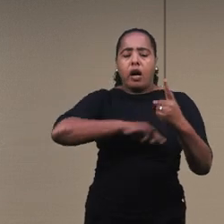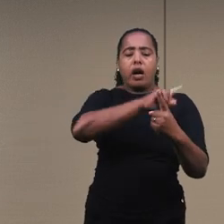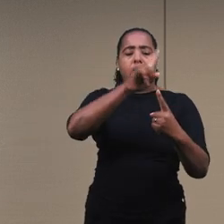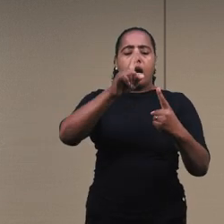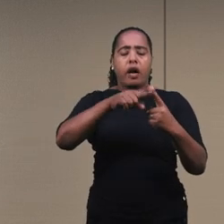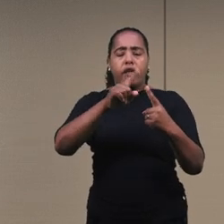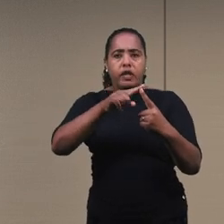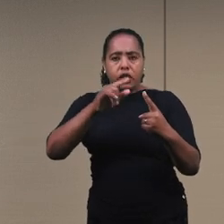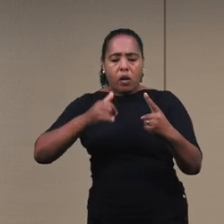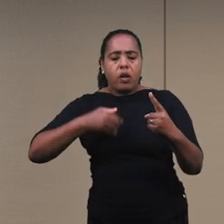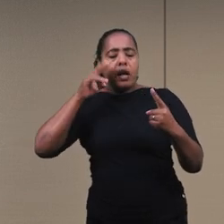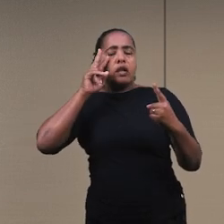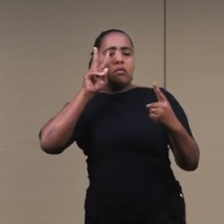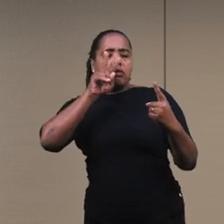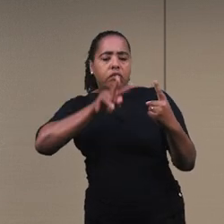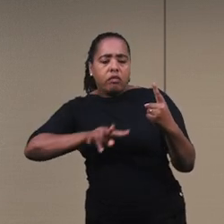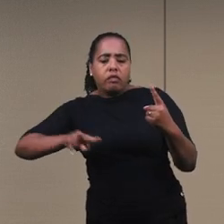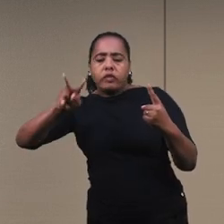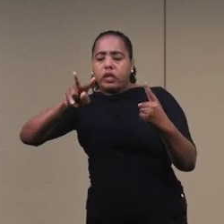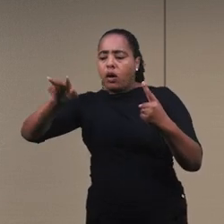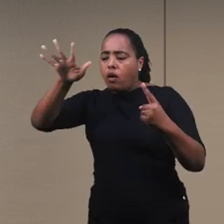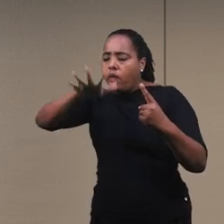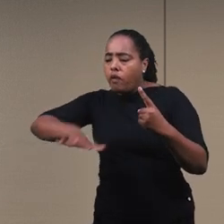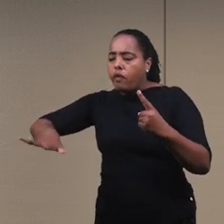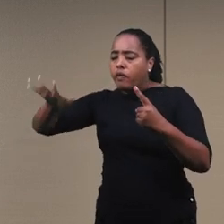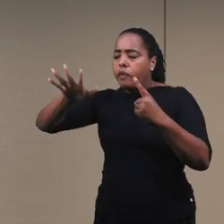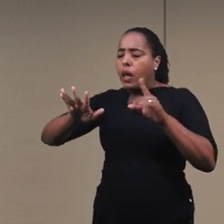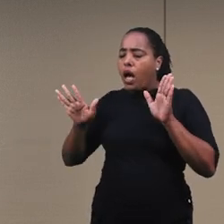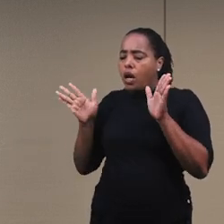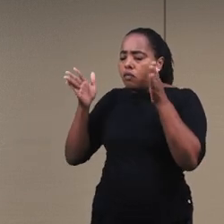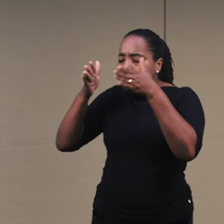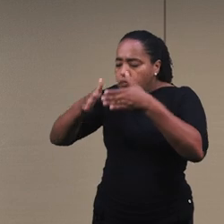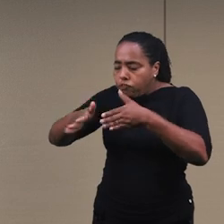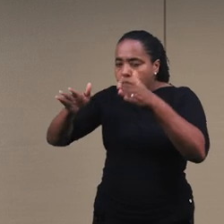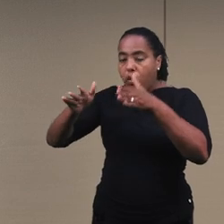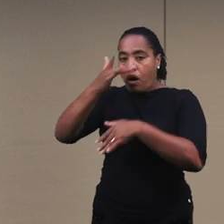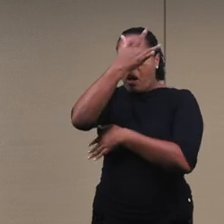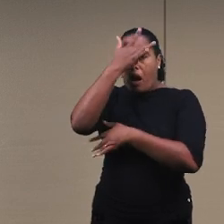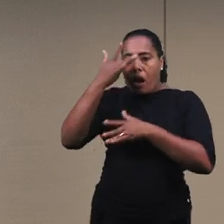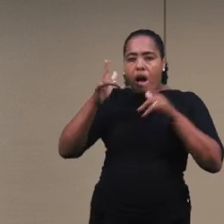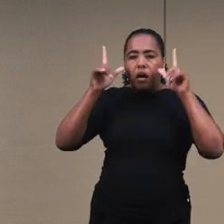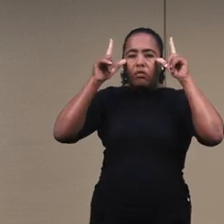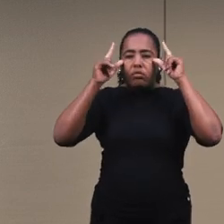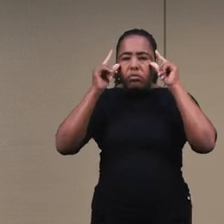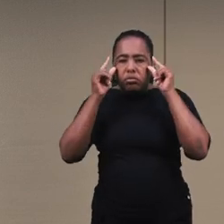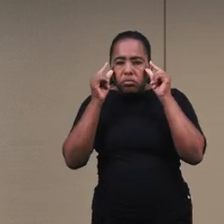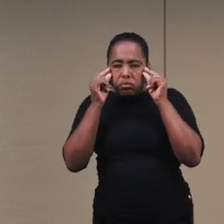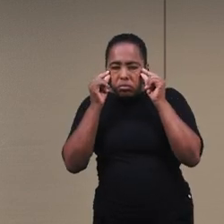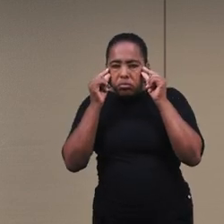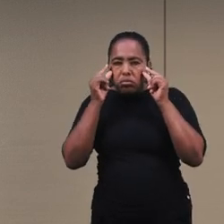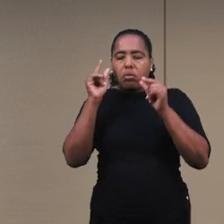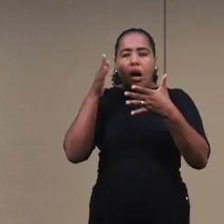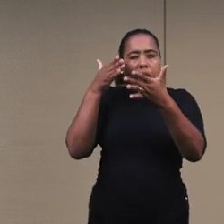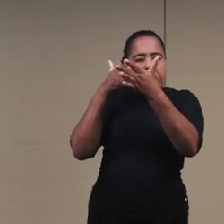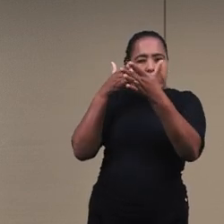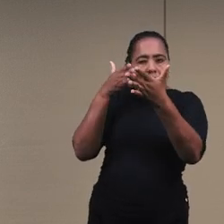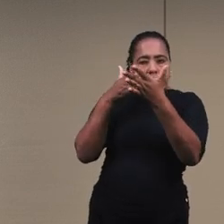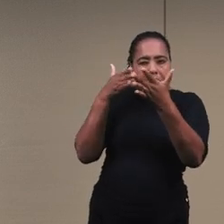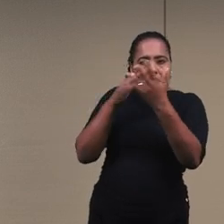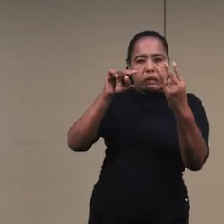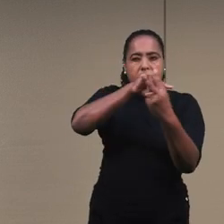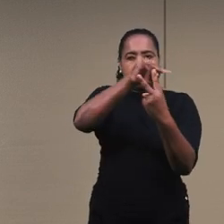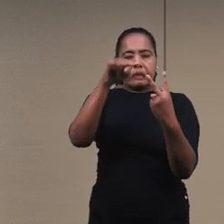paramètres, l'acuité visuelle et le champ visuel. Les personnes avec problème de vision, elles